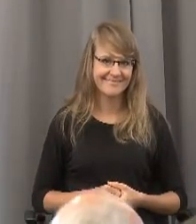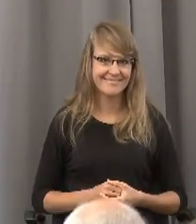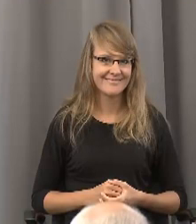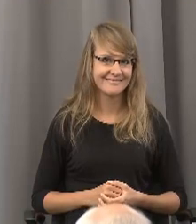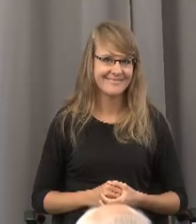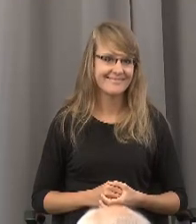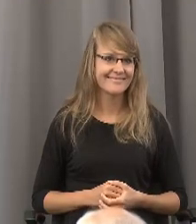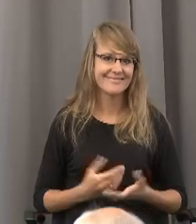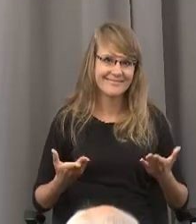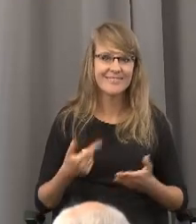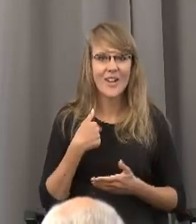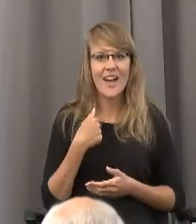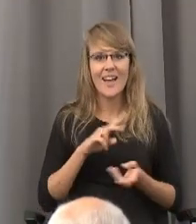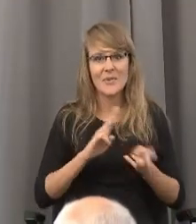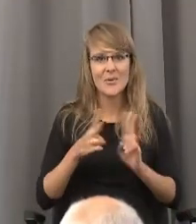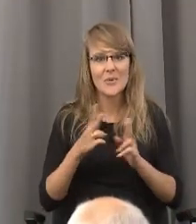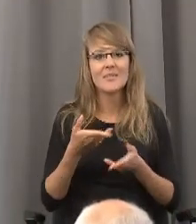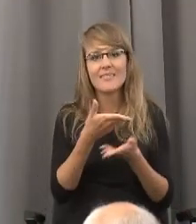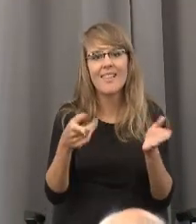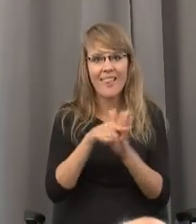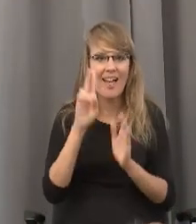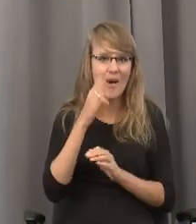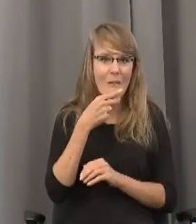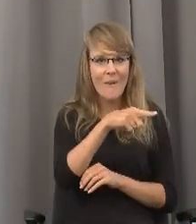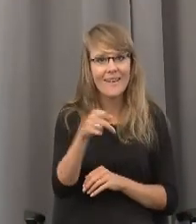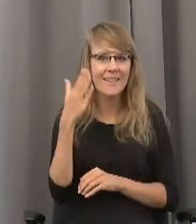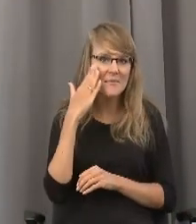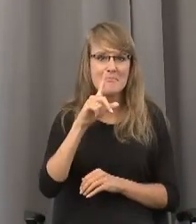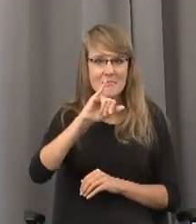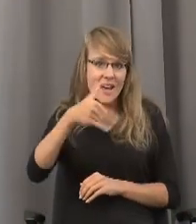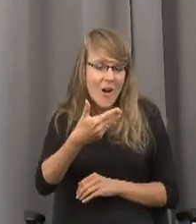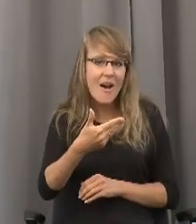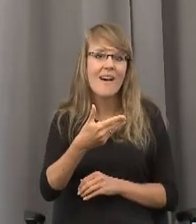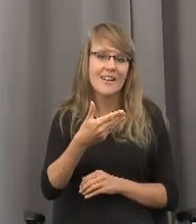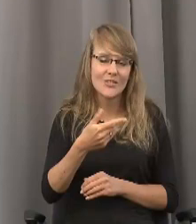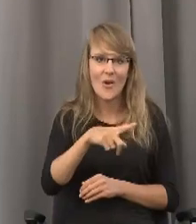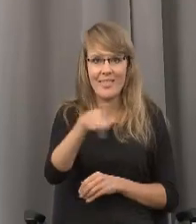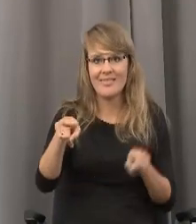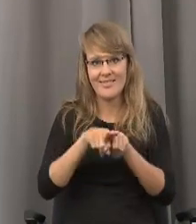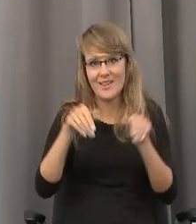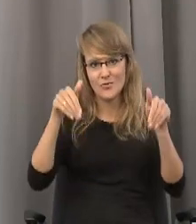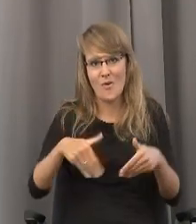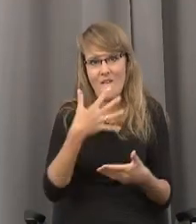Dzięki czemu osoby głuche, które władają polskim językiem migowym, mogą być z nami.